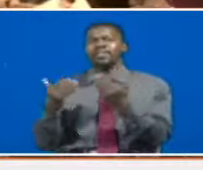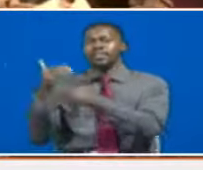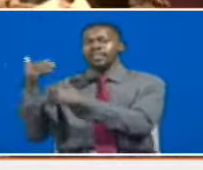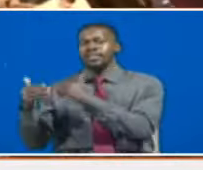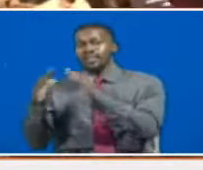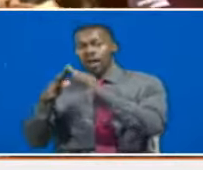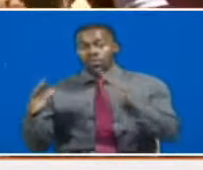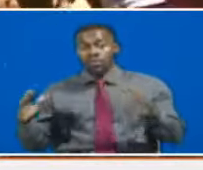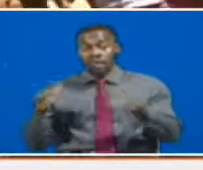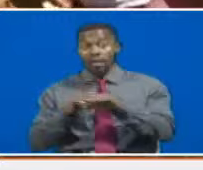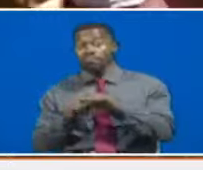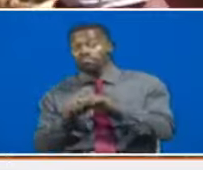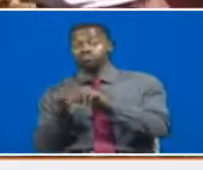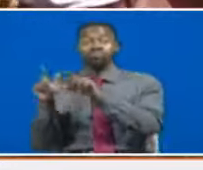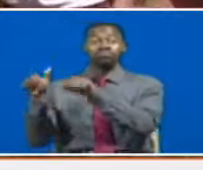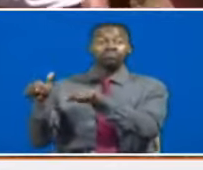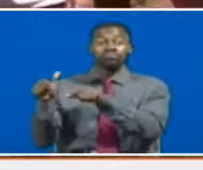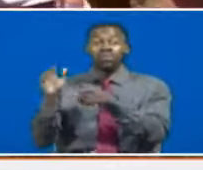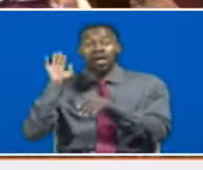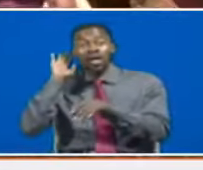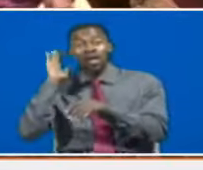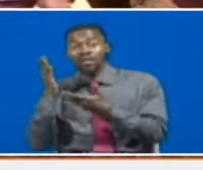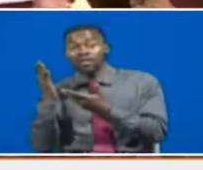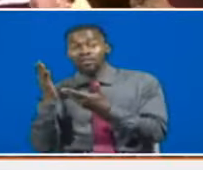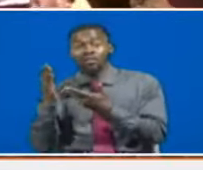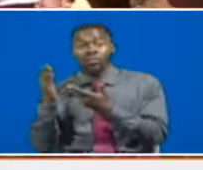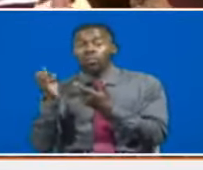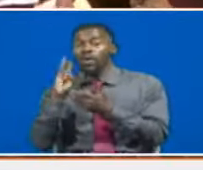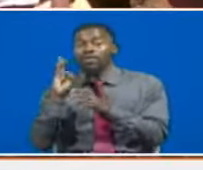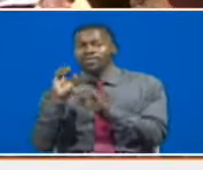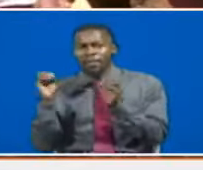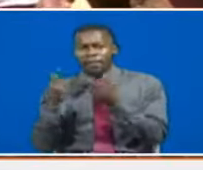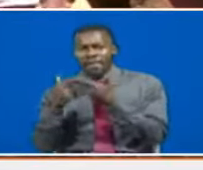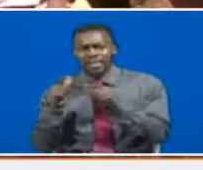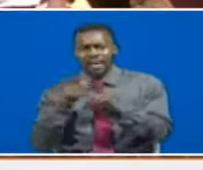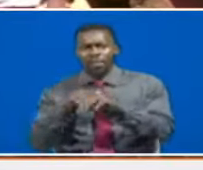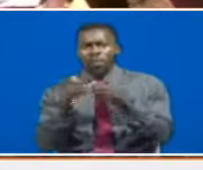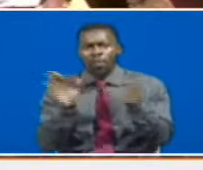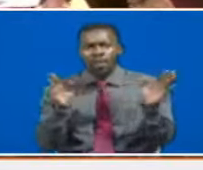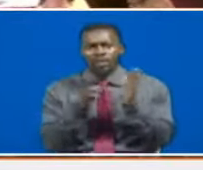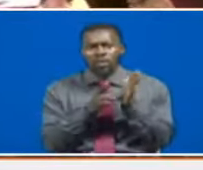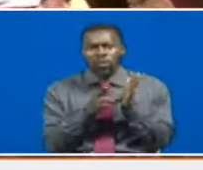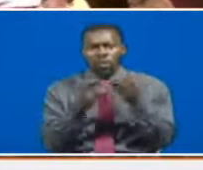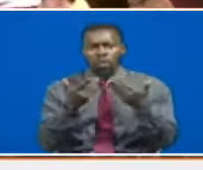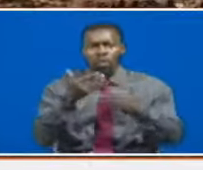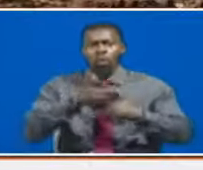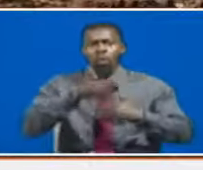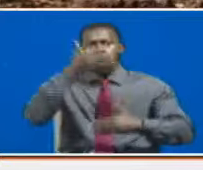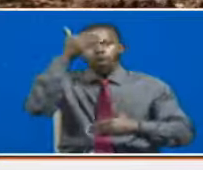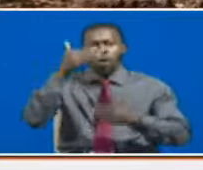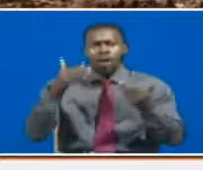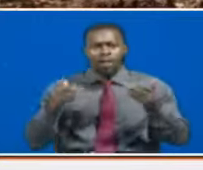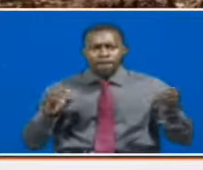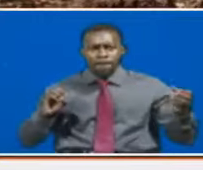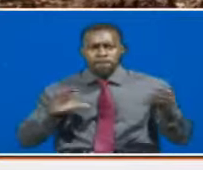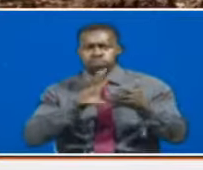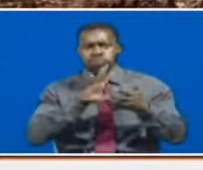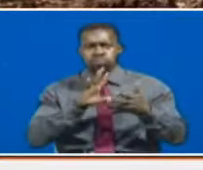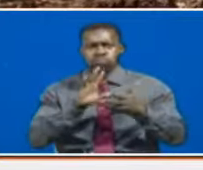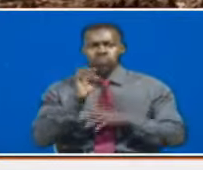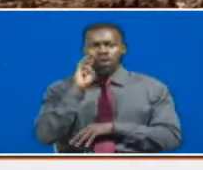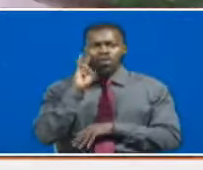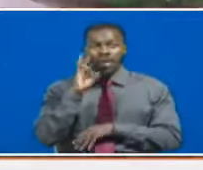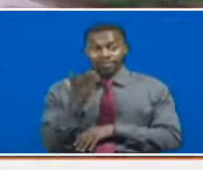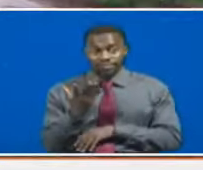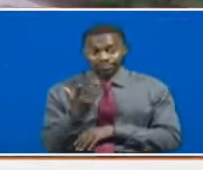Na kufika tu chini hivi hatukusikia maji, lakini kufungua mlango hivi ukuta ya nyuma ikabomolewa na maji. A seasonal dam arising